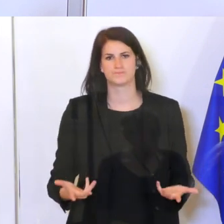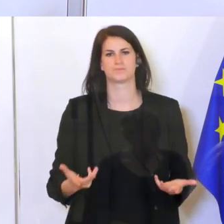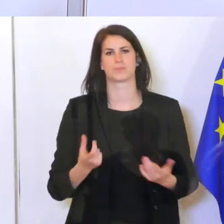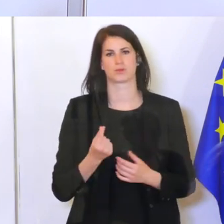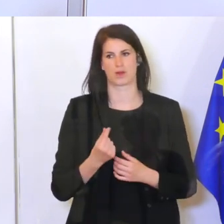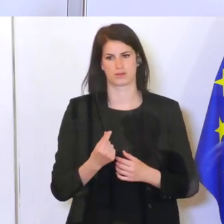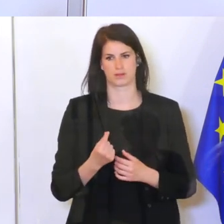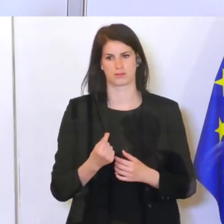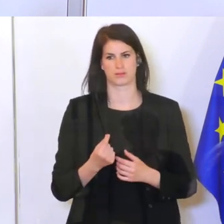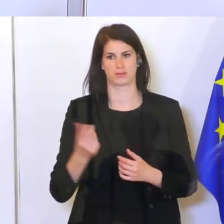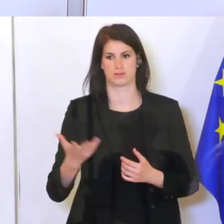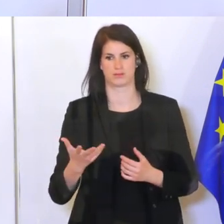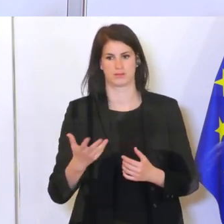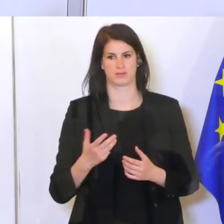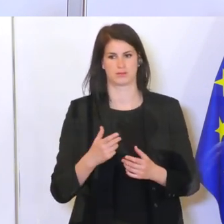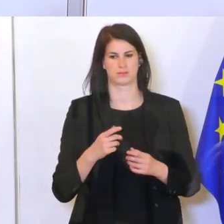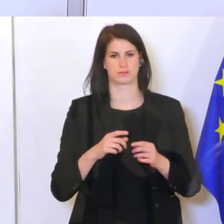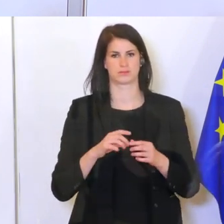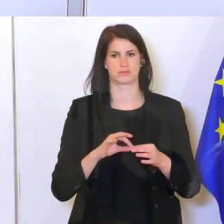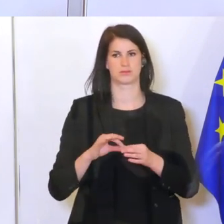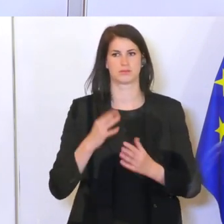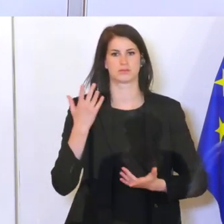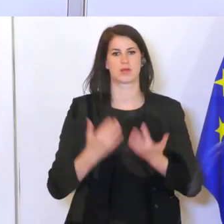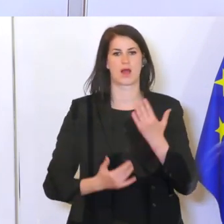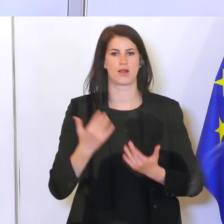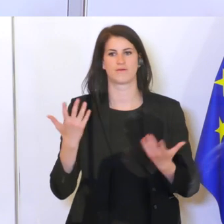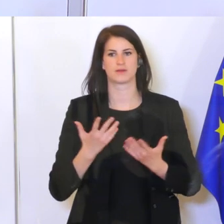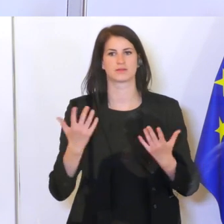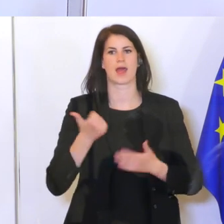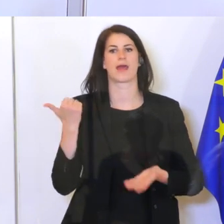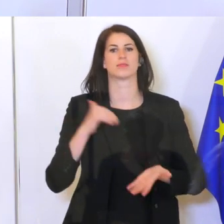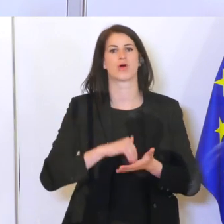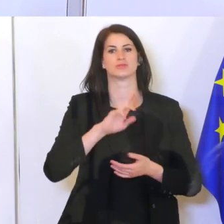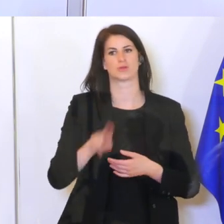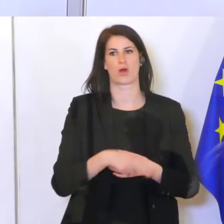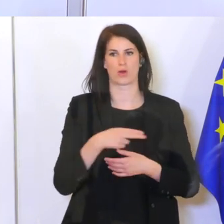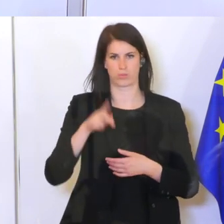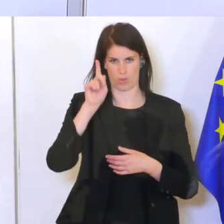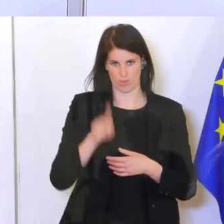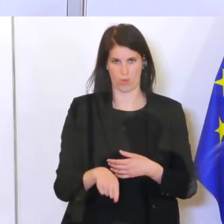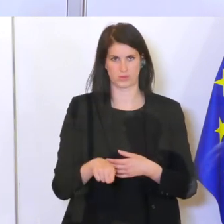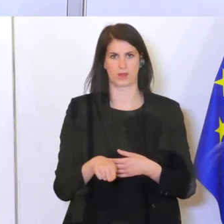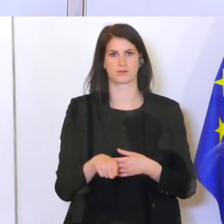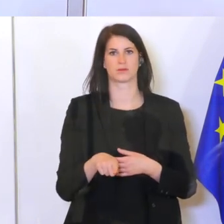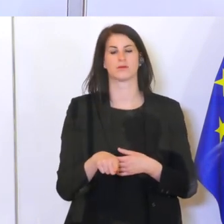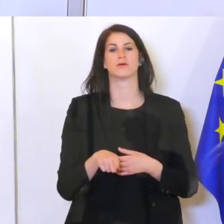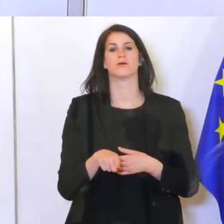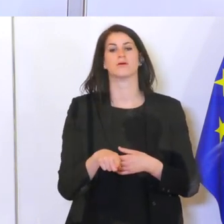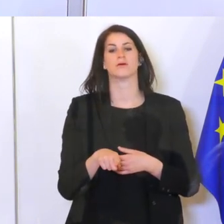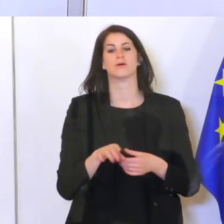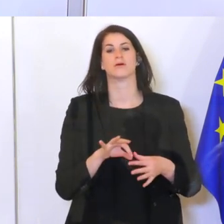mit der Zahl, auf die Sie sich erwarten, mit den 1.000 Euro pro Monat für die Freischaffenden